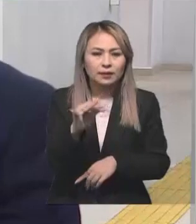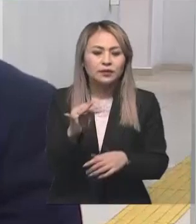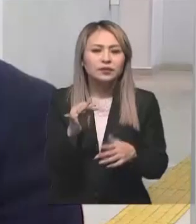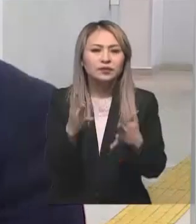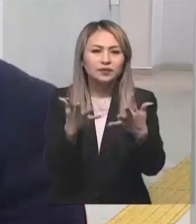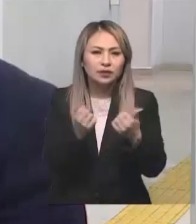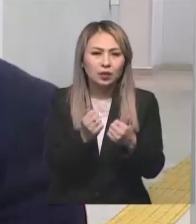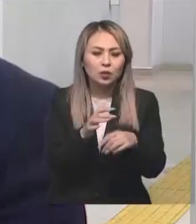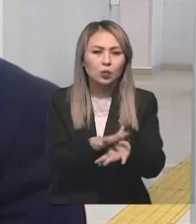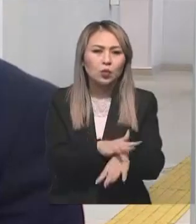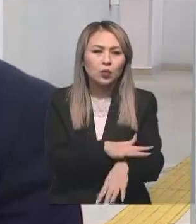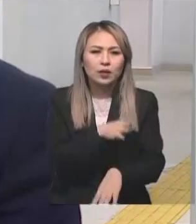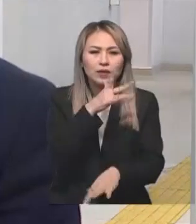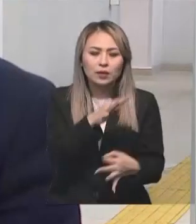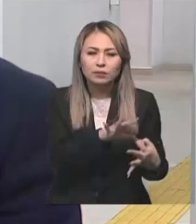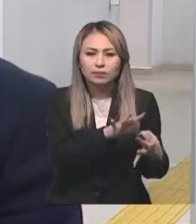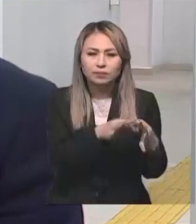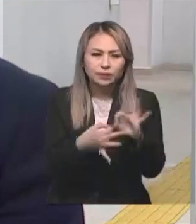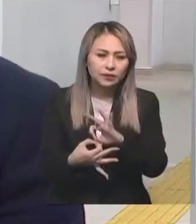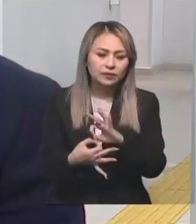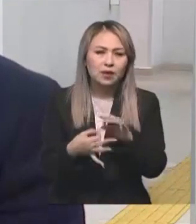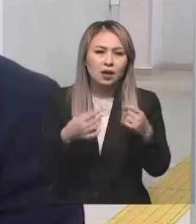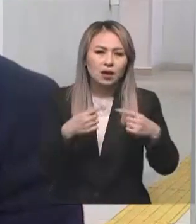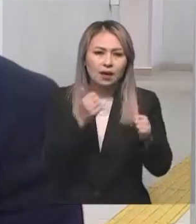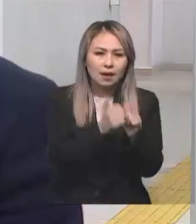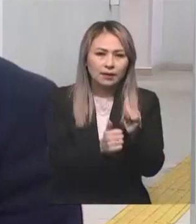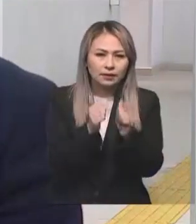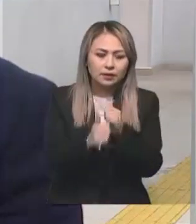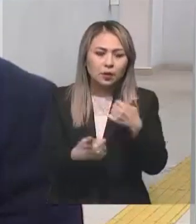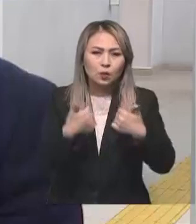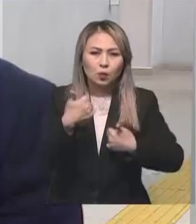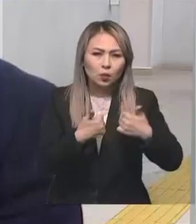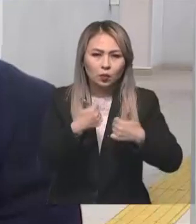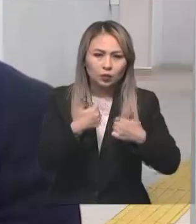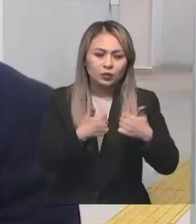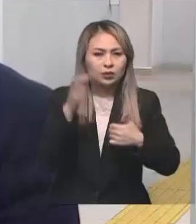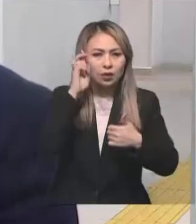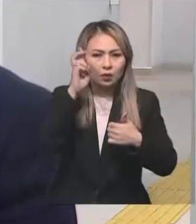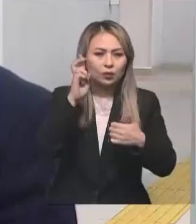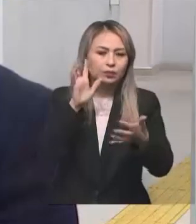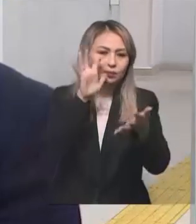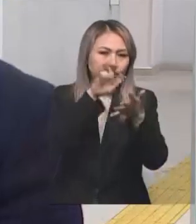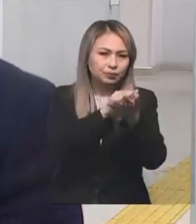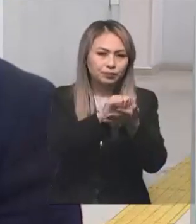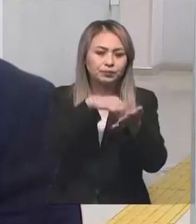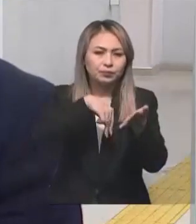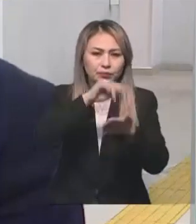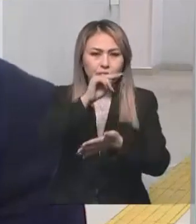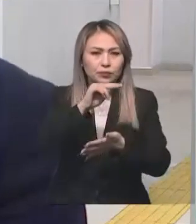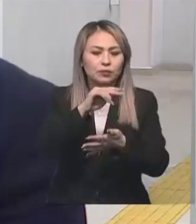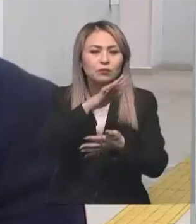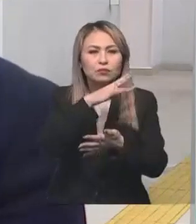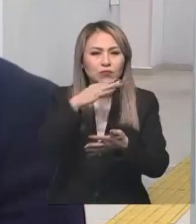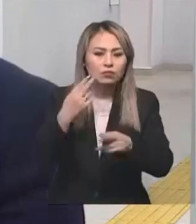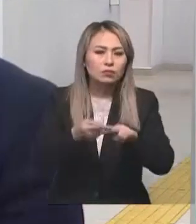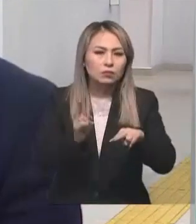инструментальный қорытынды ол көп уақыт алады. Бізде өйткені әр нәрсе конкурс мемлекеттік сатып алу арқылы жүргеннен кейін ол шама біраз уақыт